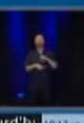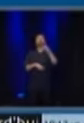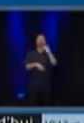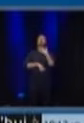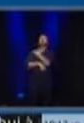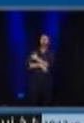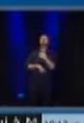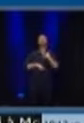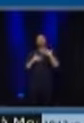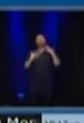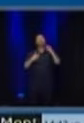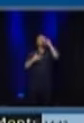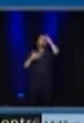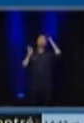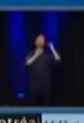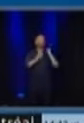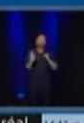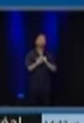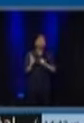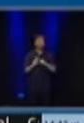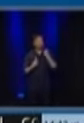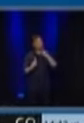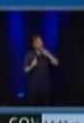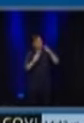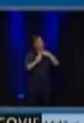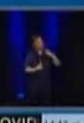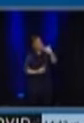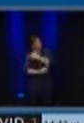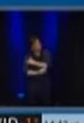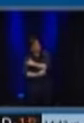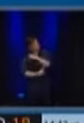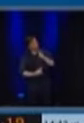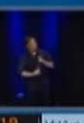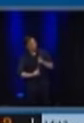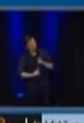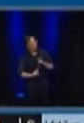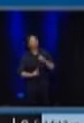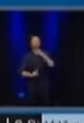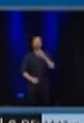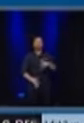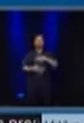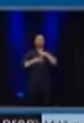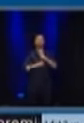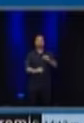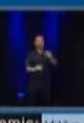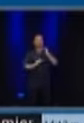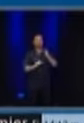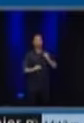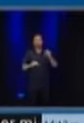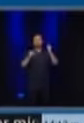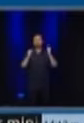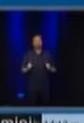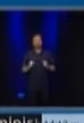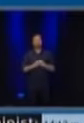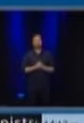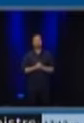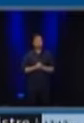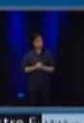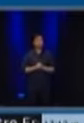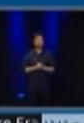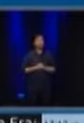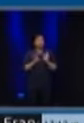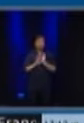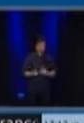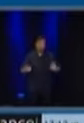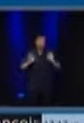une dose pour être bien protégé. Ça prend deux doses pour être bien protégé. Et c'est important d'aller